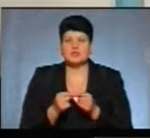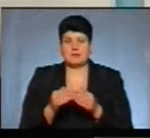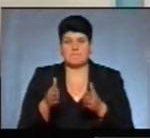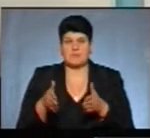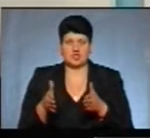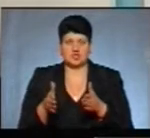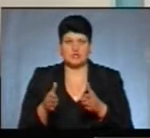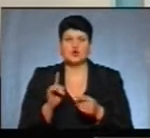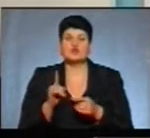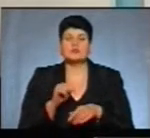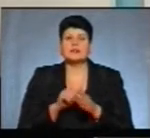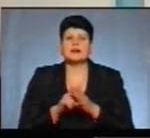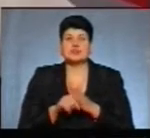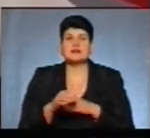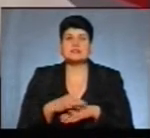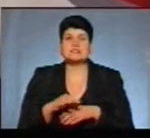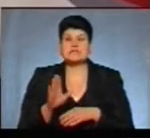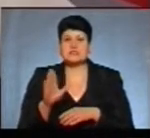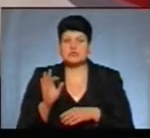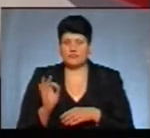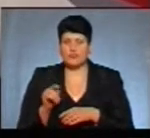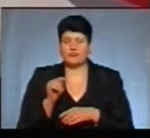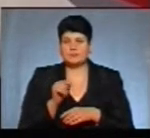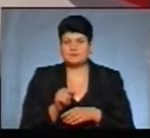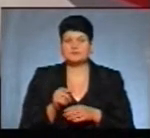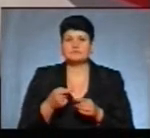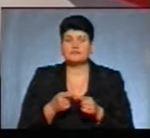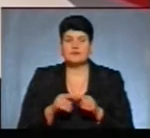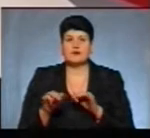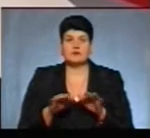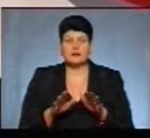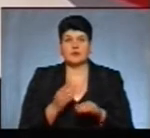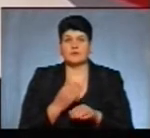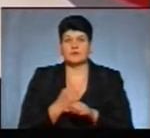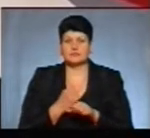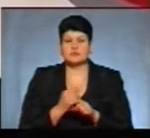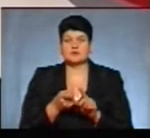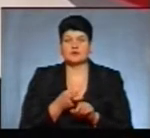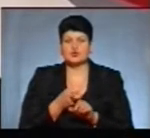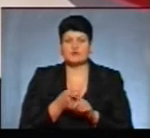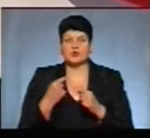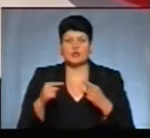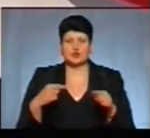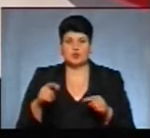таке насильство? Так? Насильство – це, відповідно, дія, яка вчиняється стосовно іншої особи з якоюсь